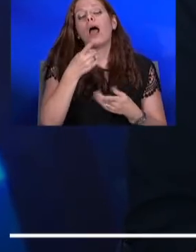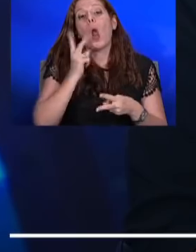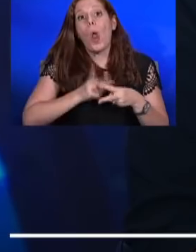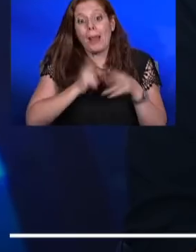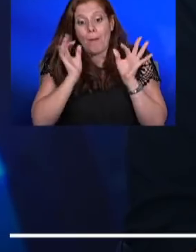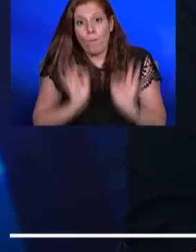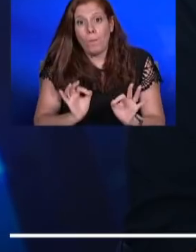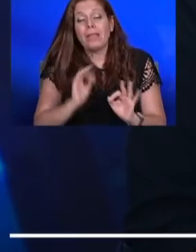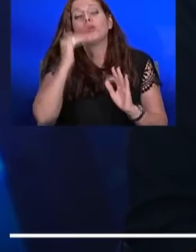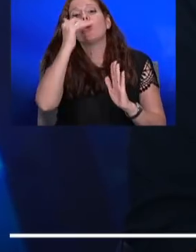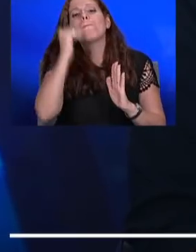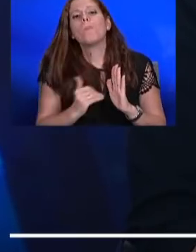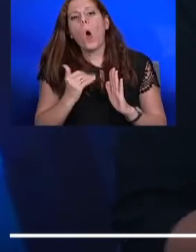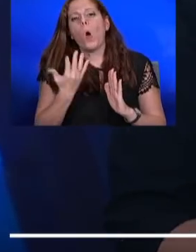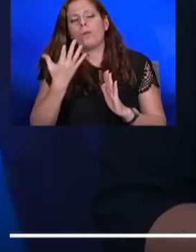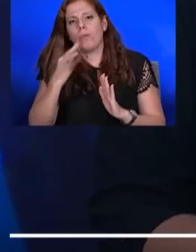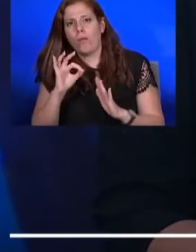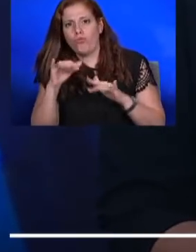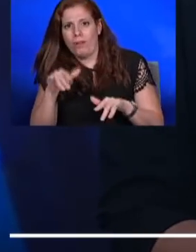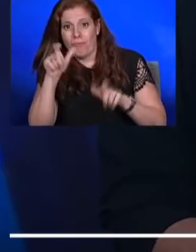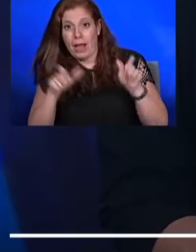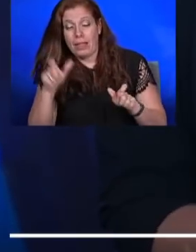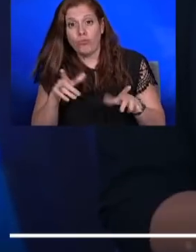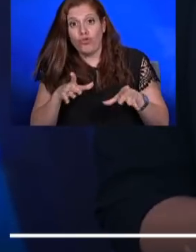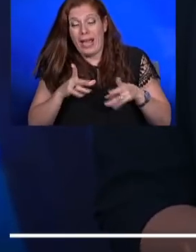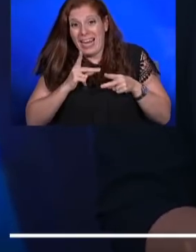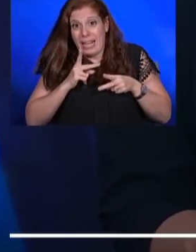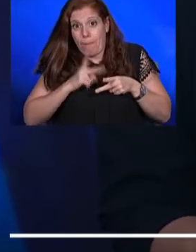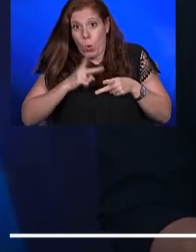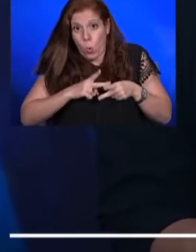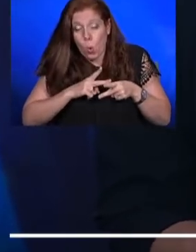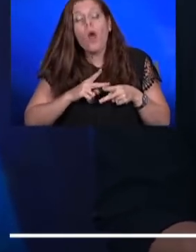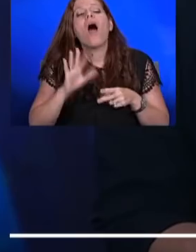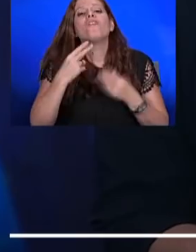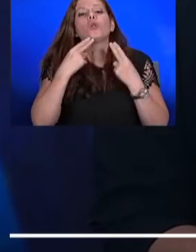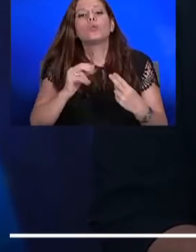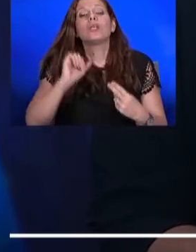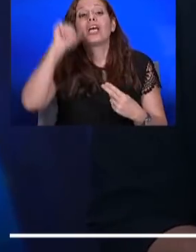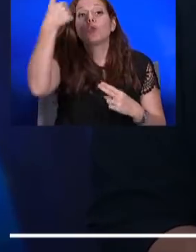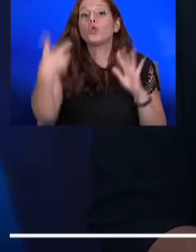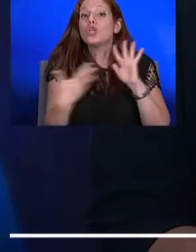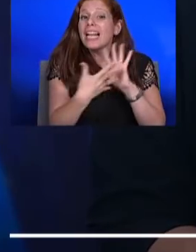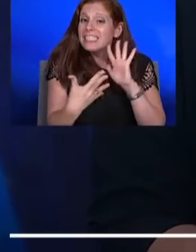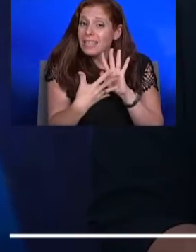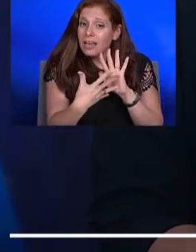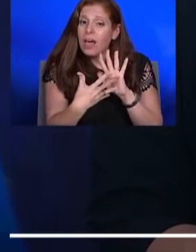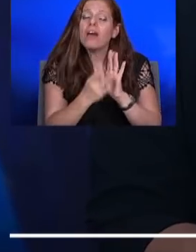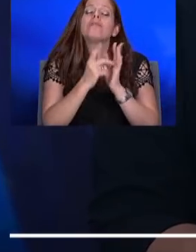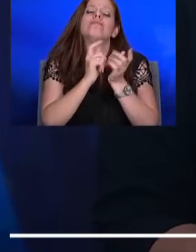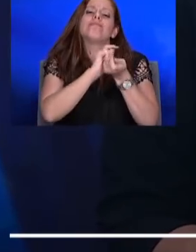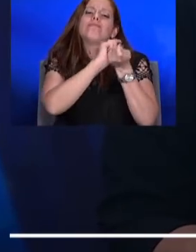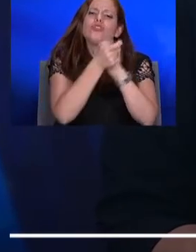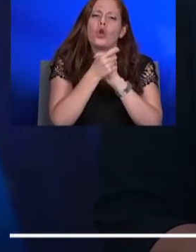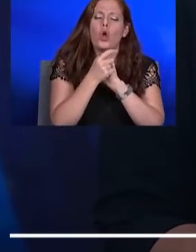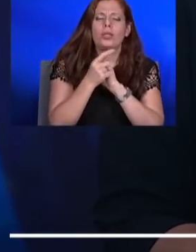אדם שנדבקו בנגיף, אבל התוצאות הראשוניות של הסקר הסרולוגי כצפוי משנות את הערכה הזו. זה מדגם